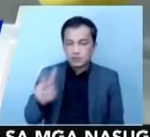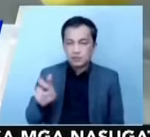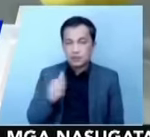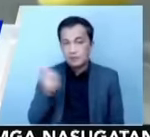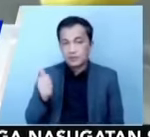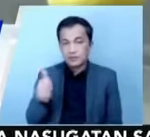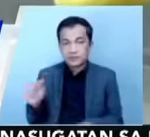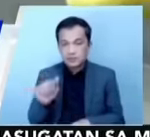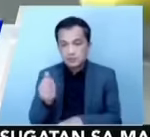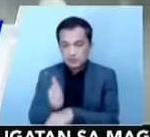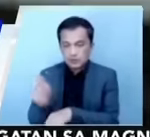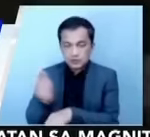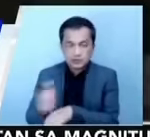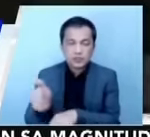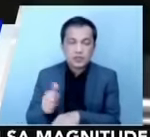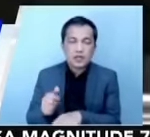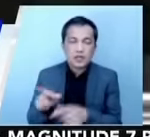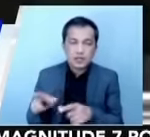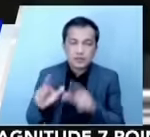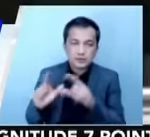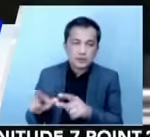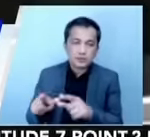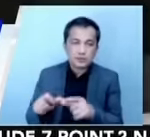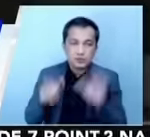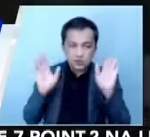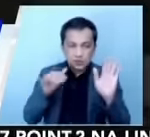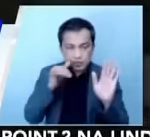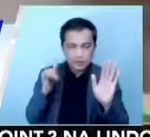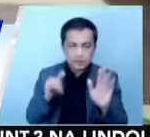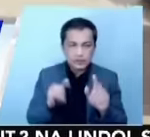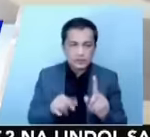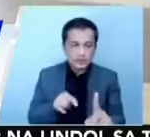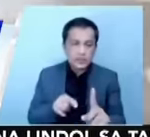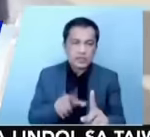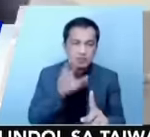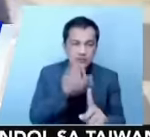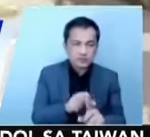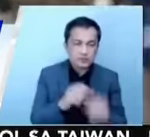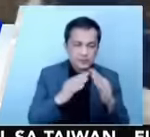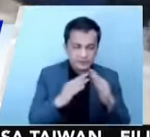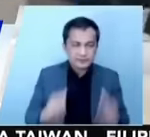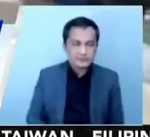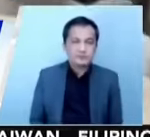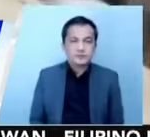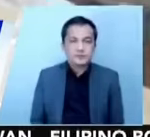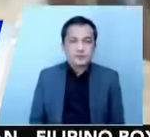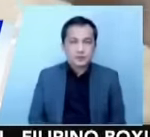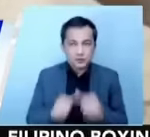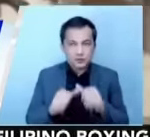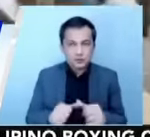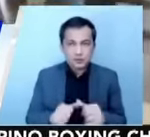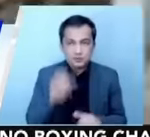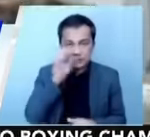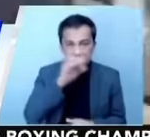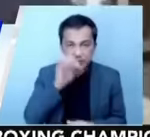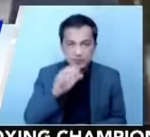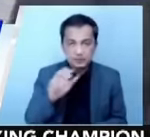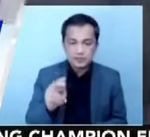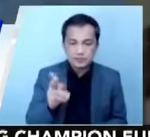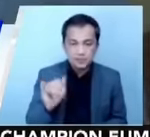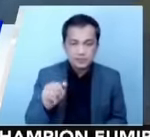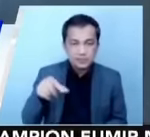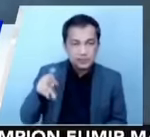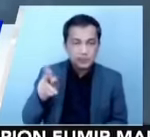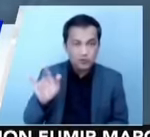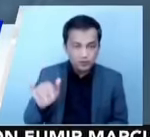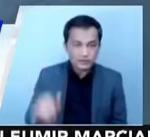ang sumuko kahapon, habang isa ang inaresto sa kanyang bahay. Patuloy pa rin ang paghahanap ng NBI kay Quiboloy.